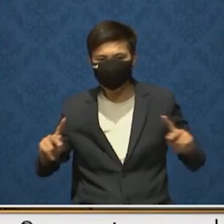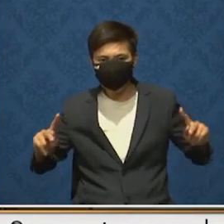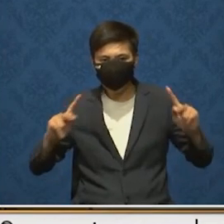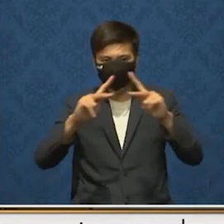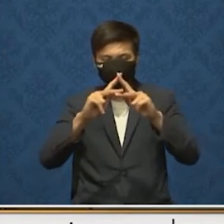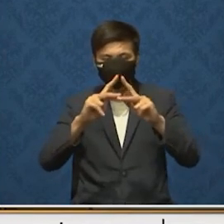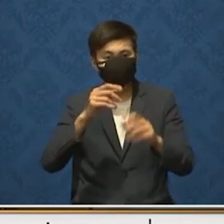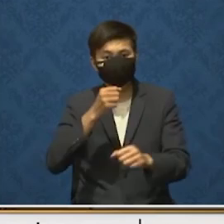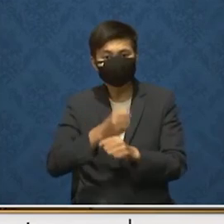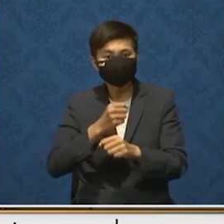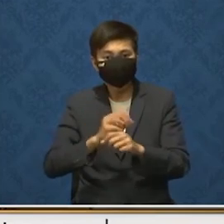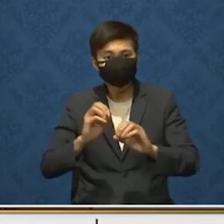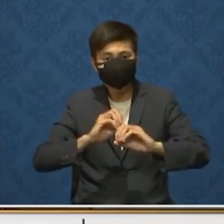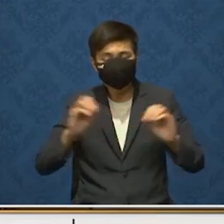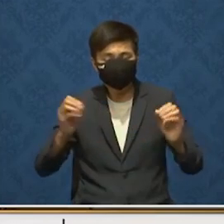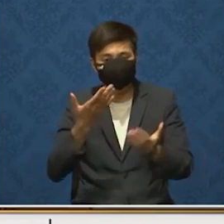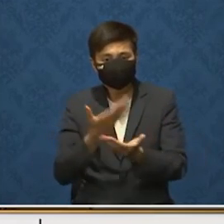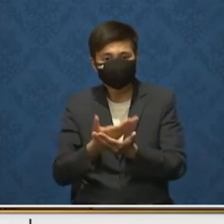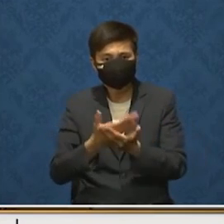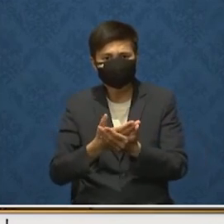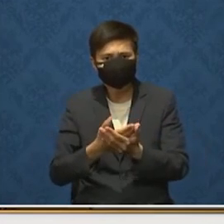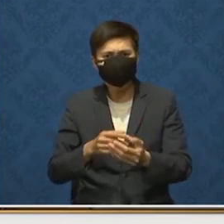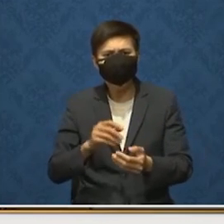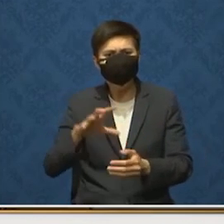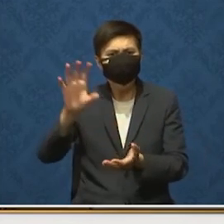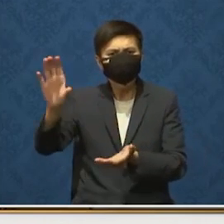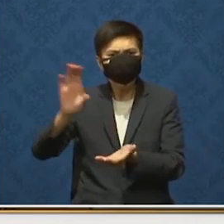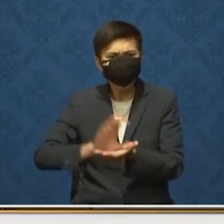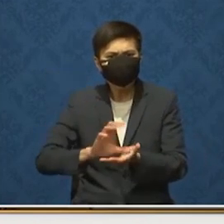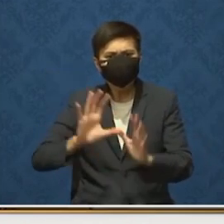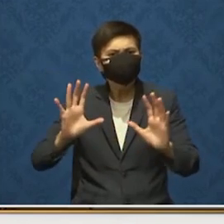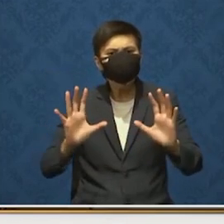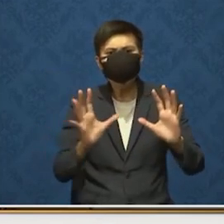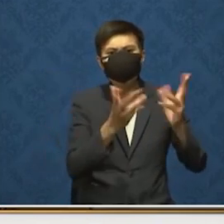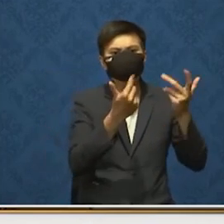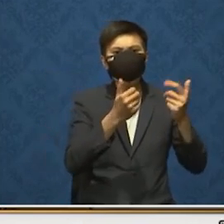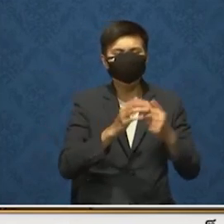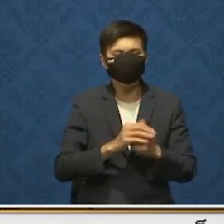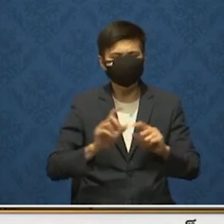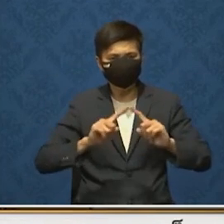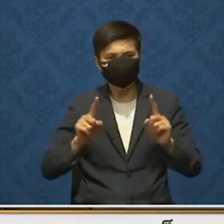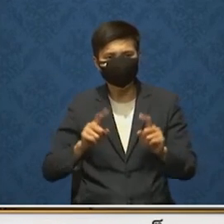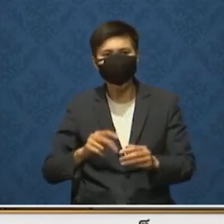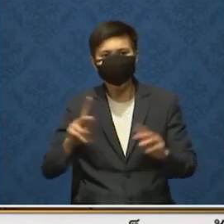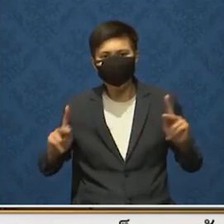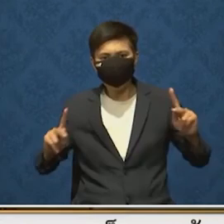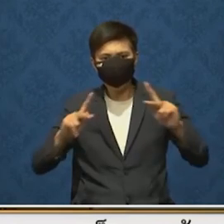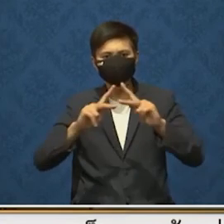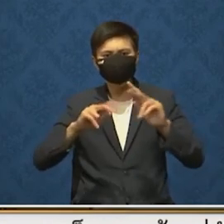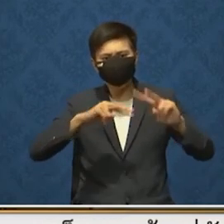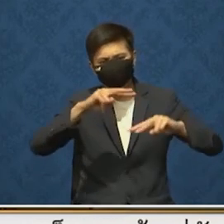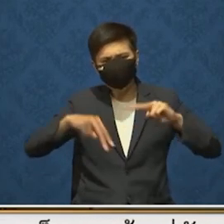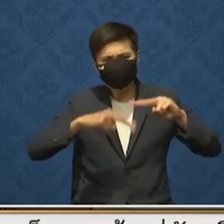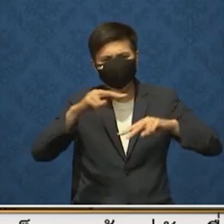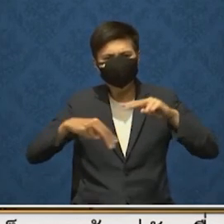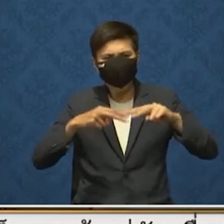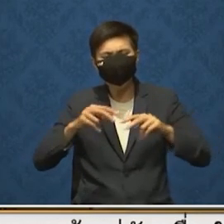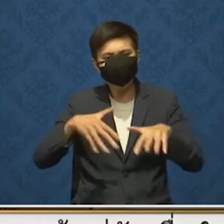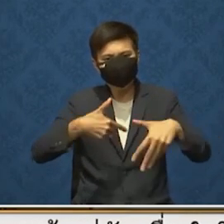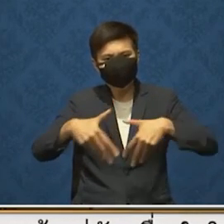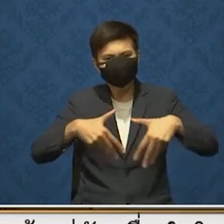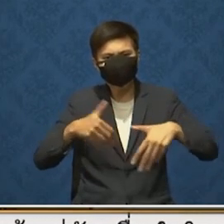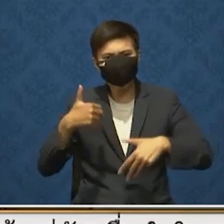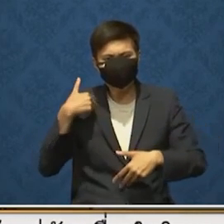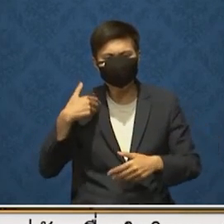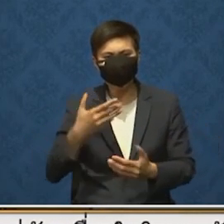งบไปเย็กแะไปหมดอดับสามแต่กระสวงที่มีหนาที่ต้องดูแลพี่น้องประจาษฉนทั้งประเทศกับมงบเบียเล็กน้อย